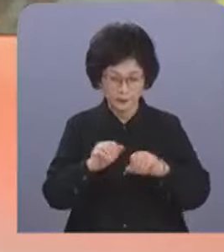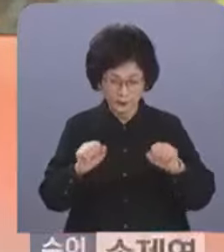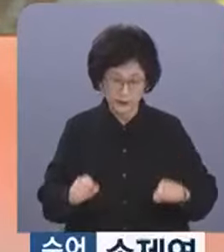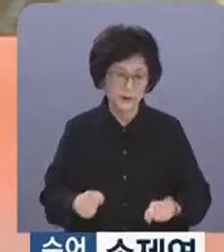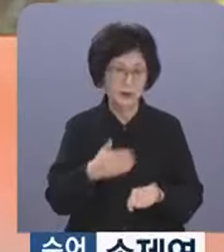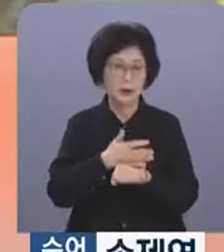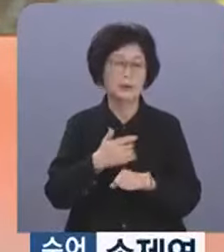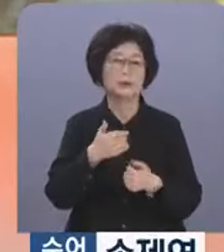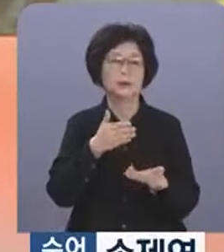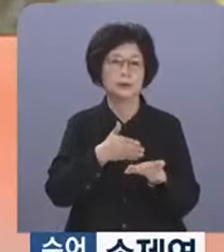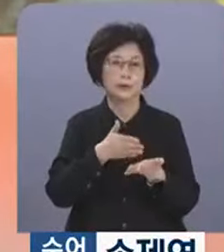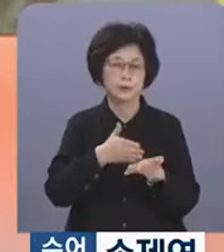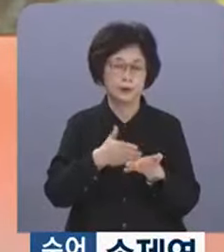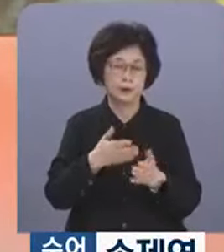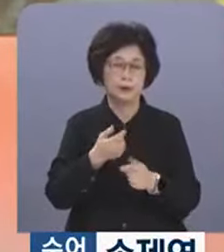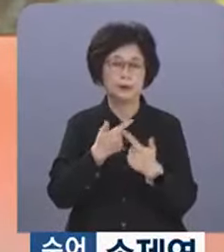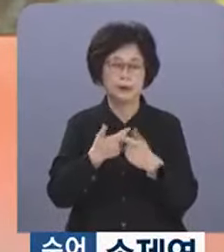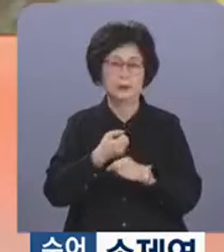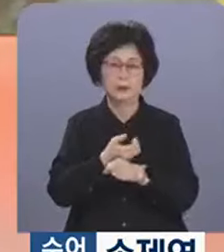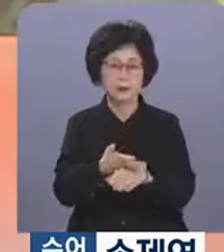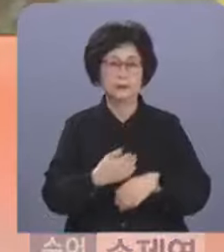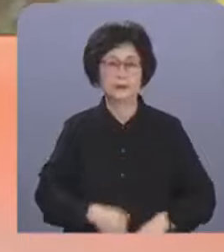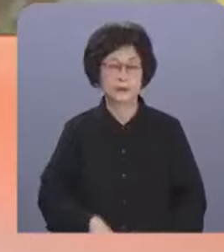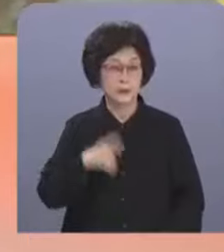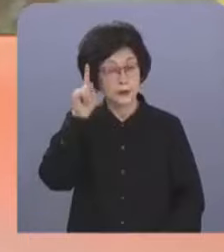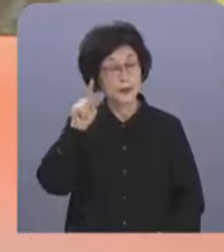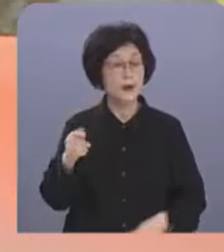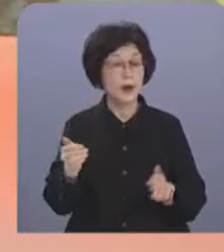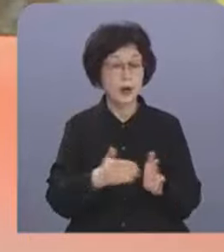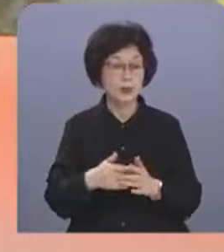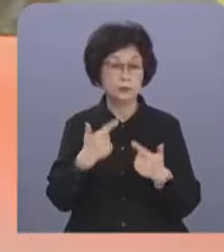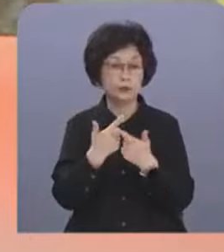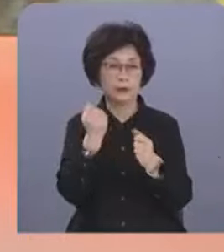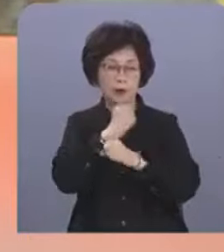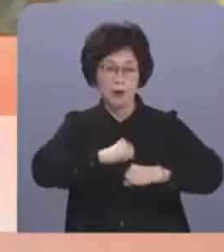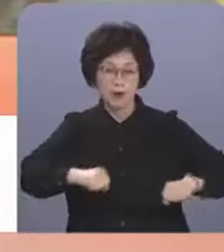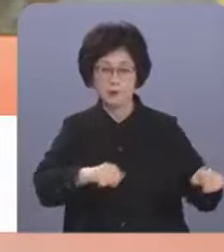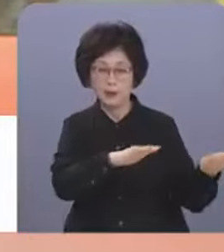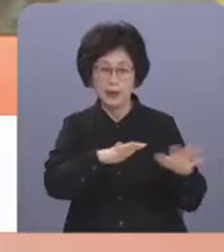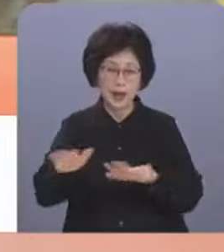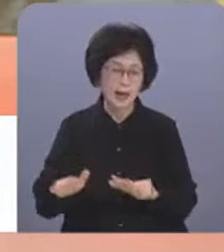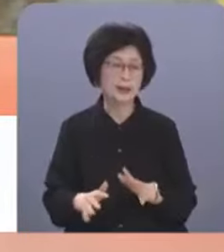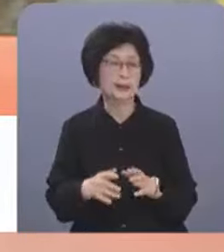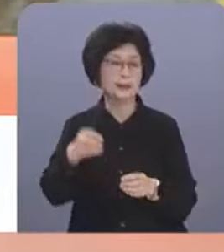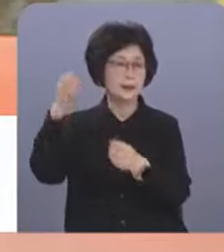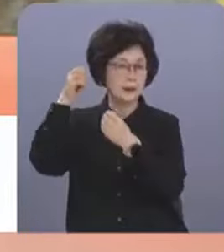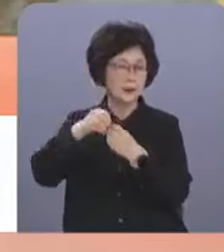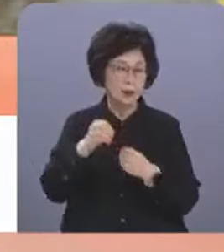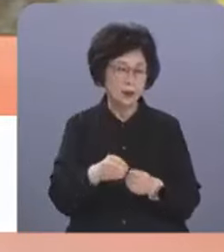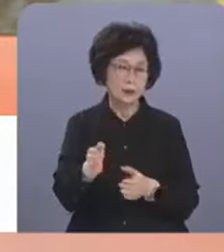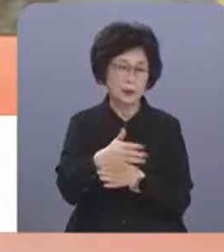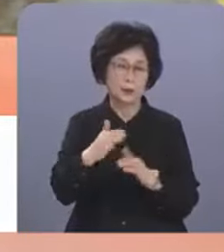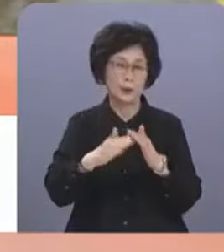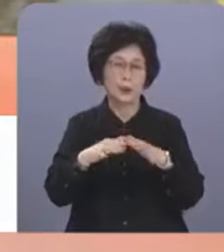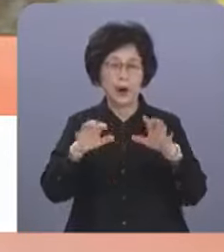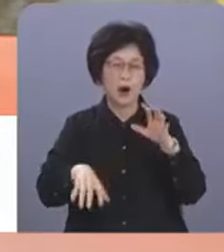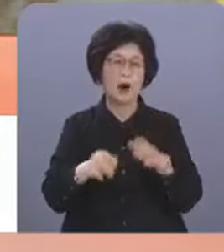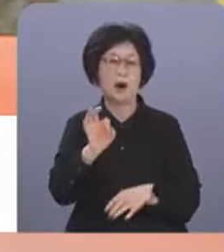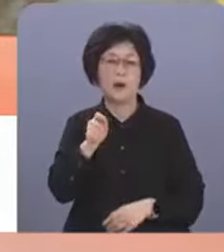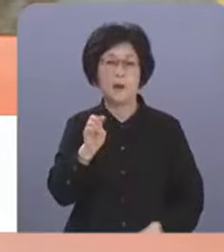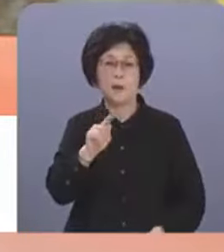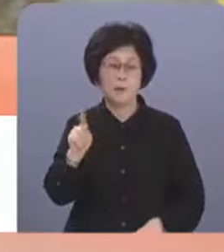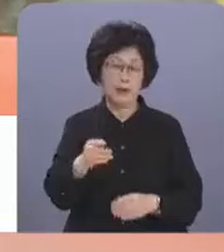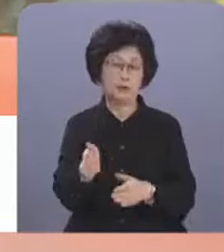안녕하십니까. KBS 아침뉴스 부산에서 전해드립니다. 내일까지 부산 광안리해수욕장 일대에서 전통 어촌문화를 소재로 한 어방축제가